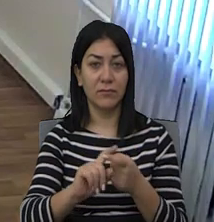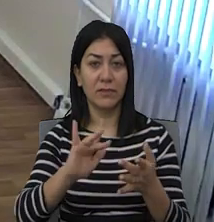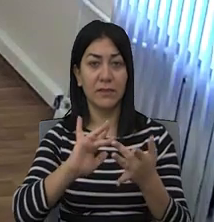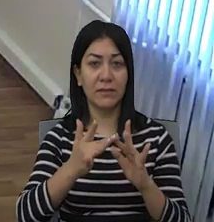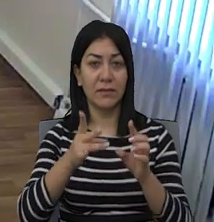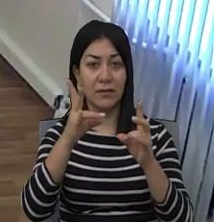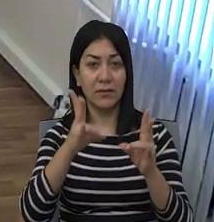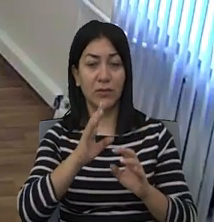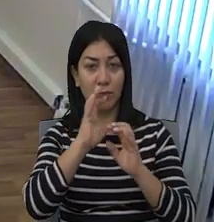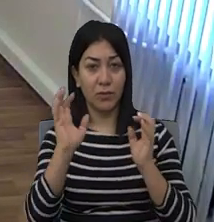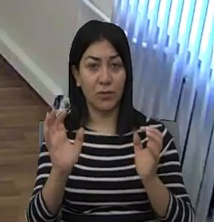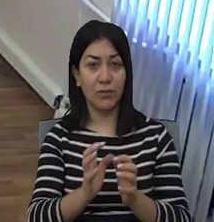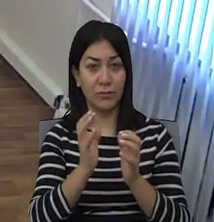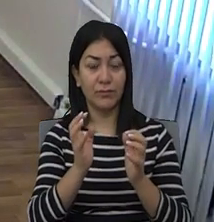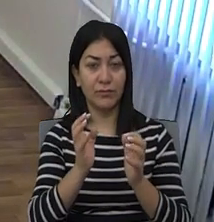կիբերանվտանգության